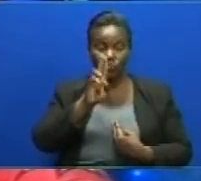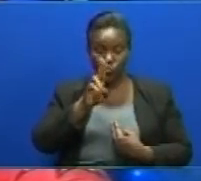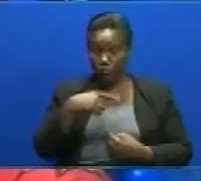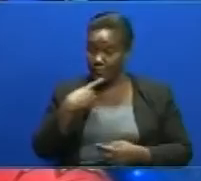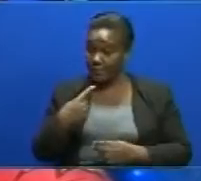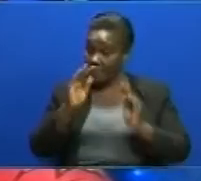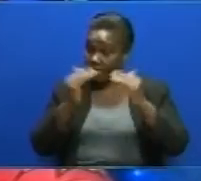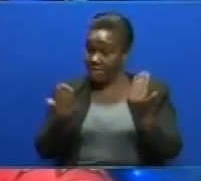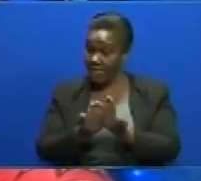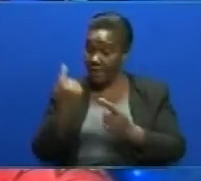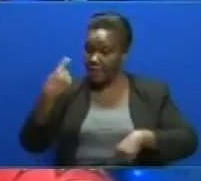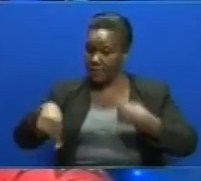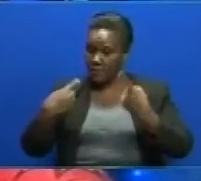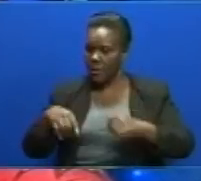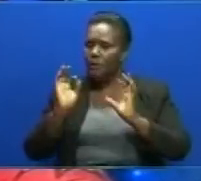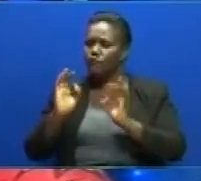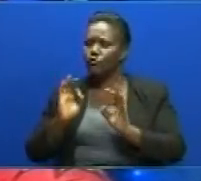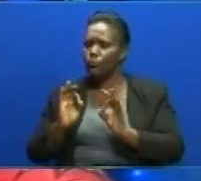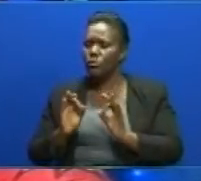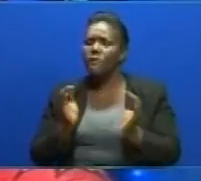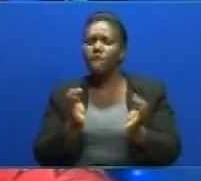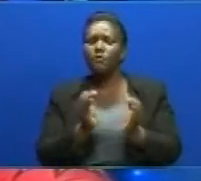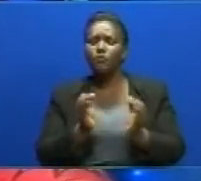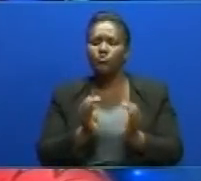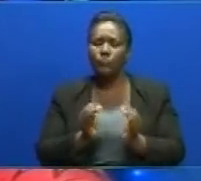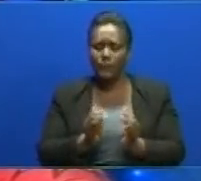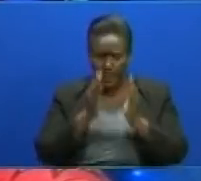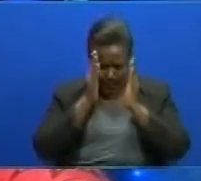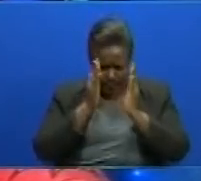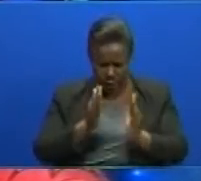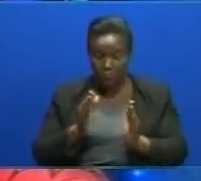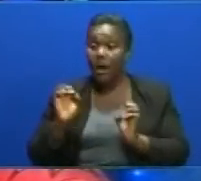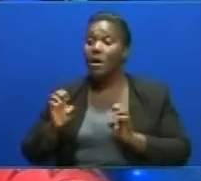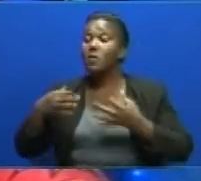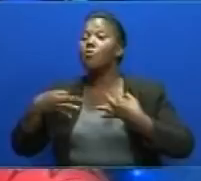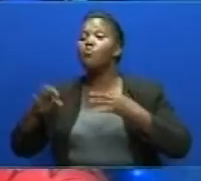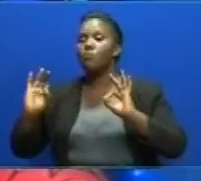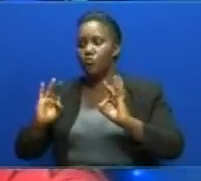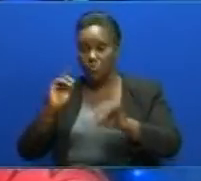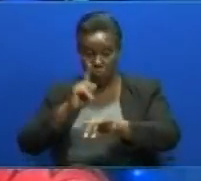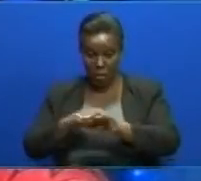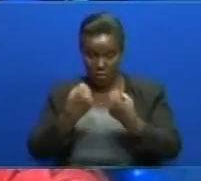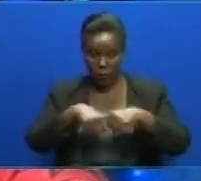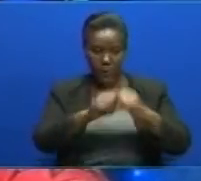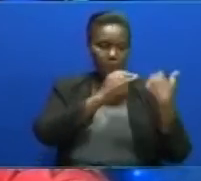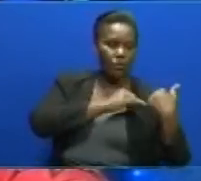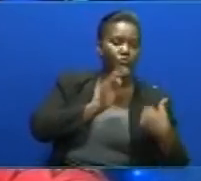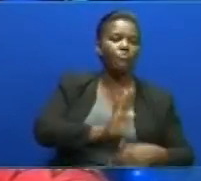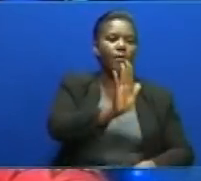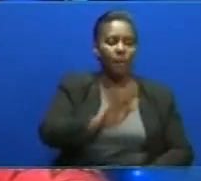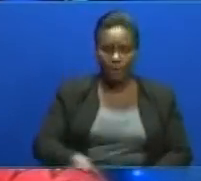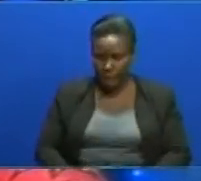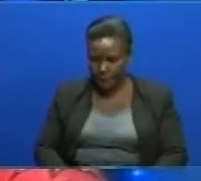uliopo hapa nchini kwa kufuata katiba ya nchi katika kutekeleza majukumu yao ya kisiasa. Dr. Bashiru amesema